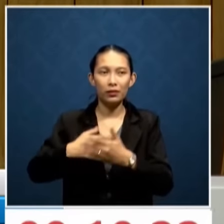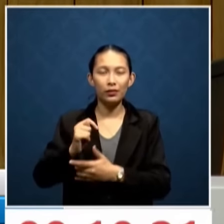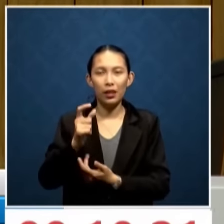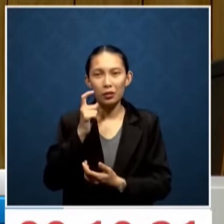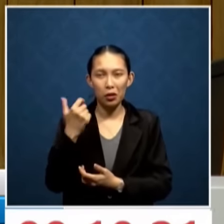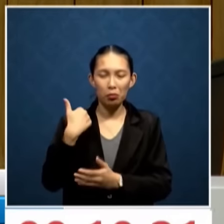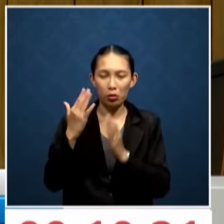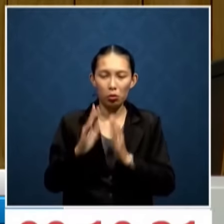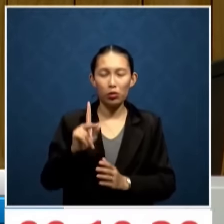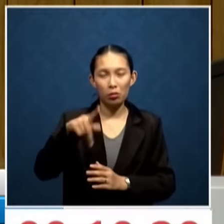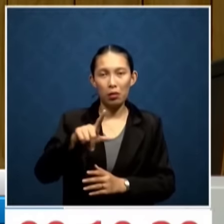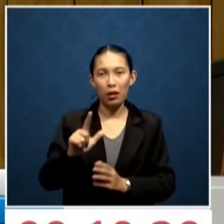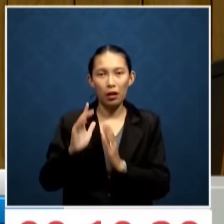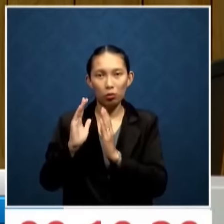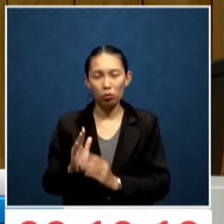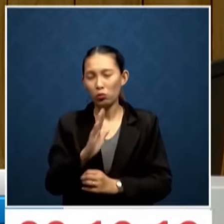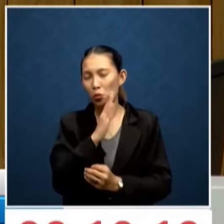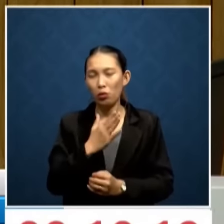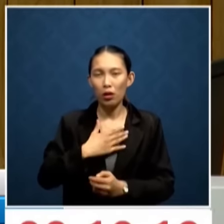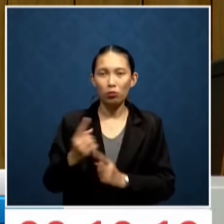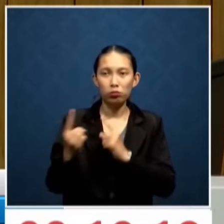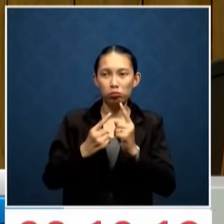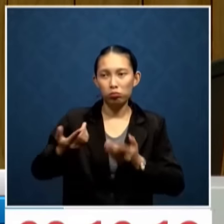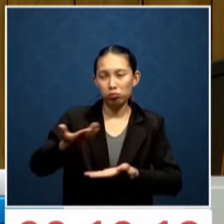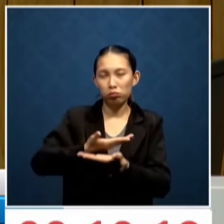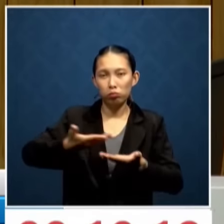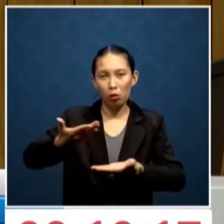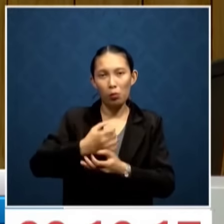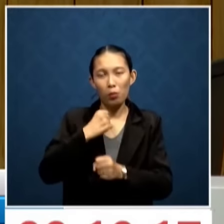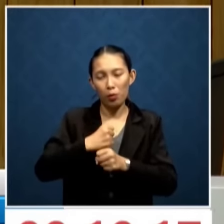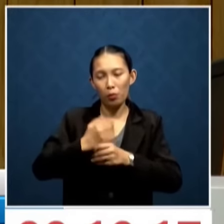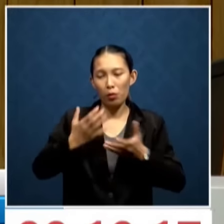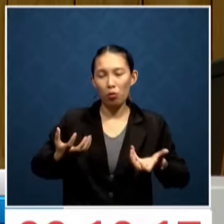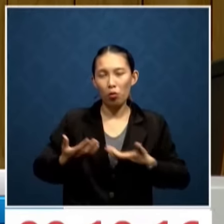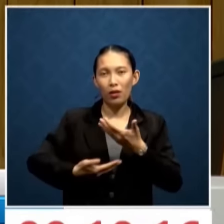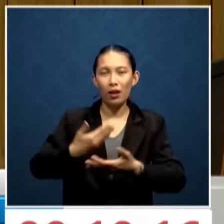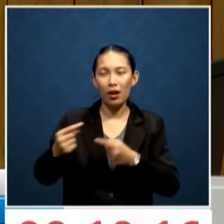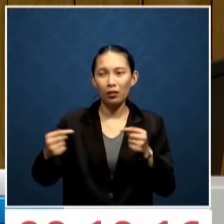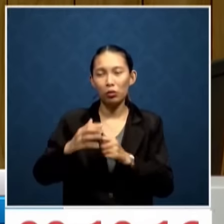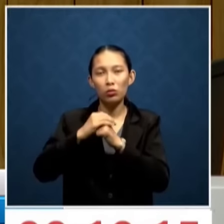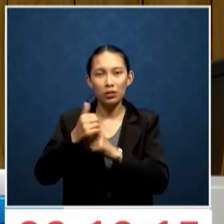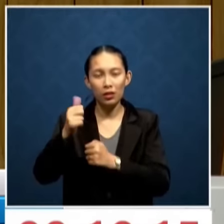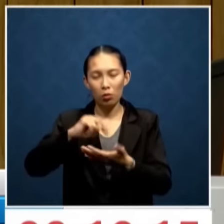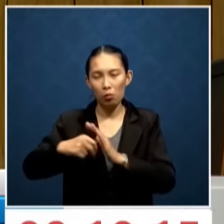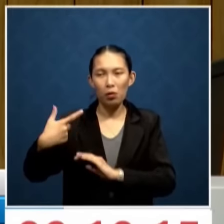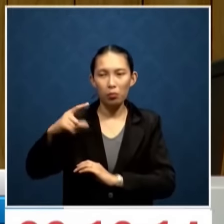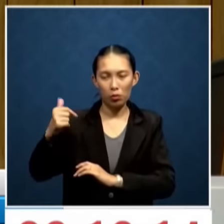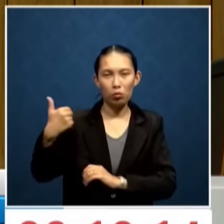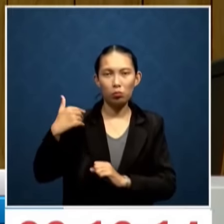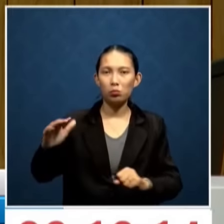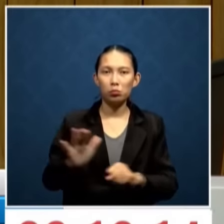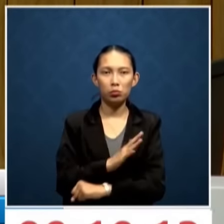ว่าล้านคนถ้าเราสามารถที่จะเจรจาต่อรองสามารถขายของเข้าไปในจีนได้เนี่ยเราจะได้ประโยชน์เยอะ